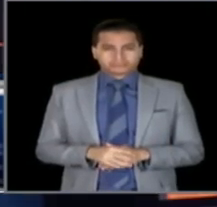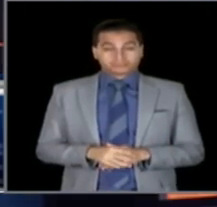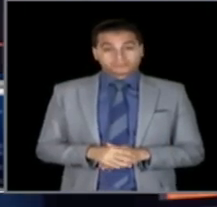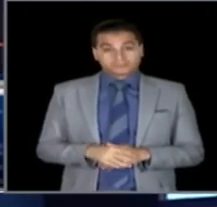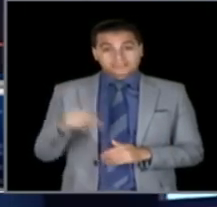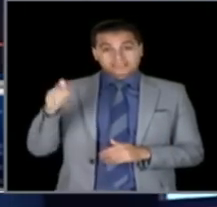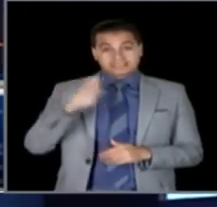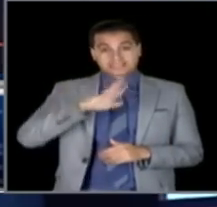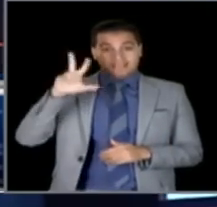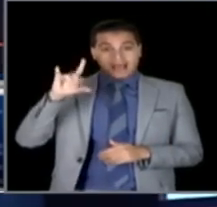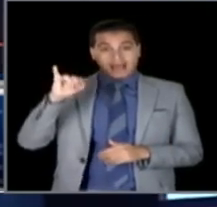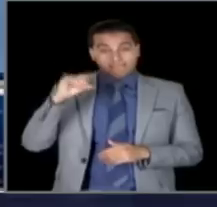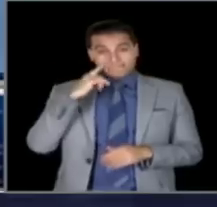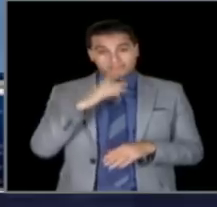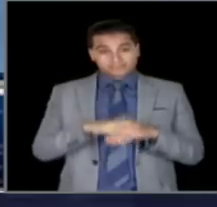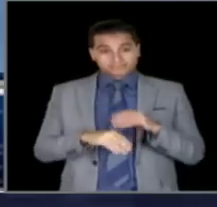إسلام